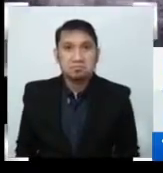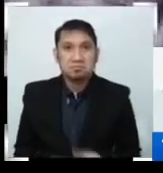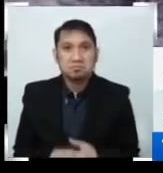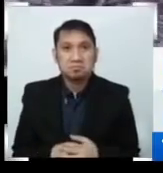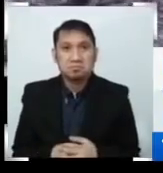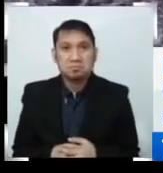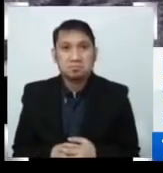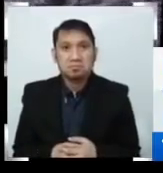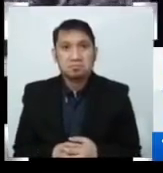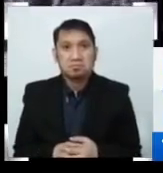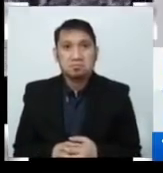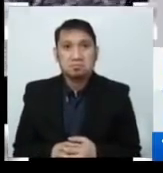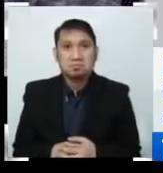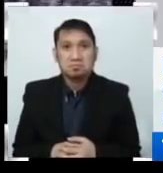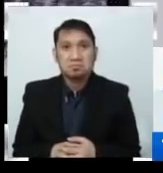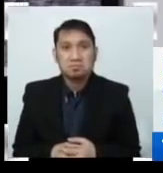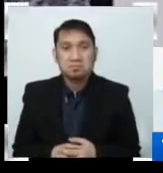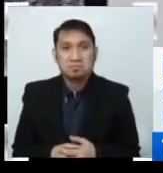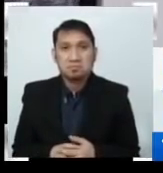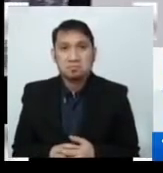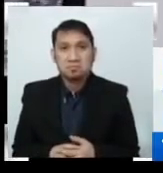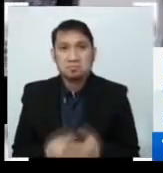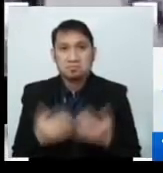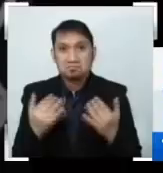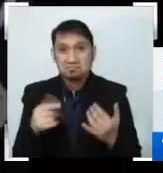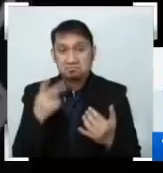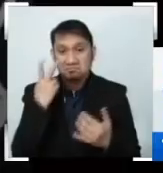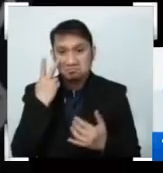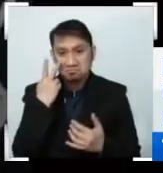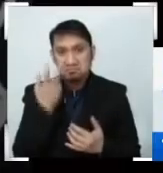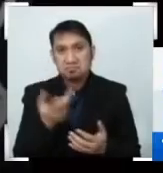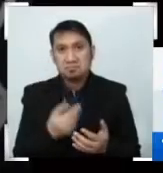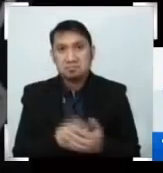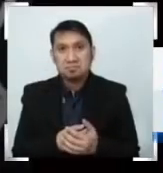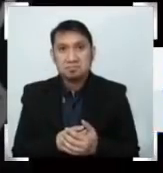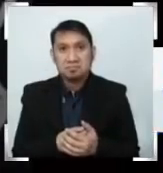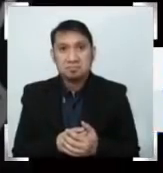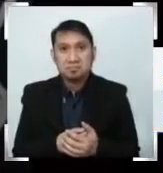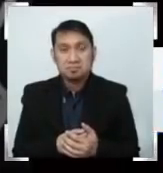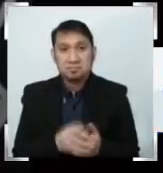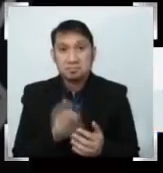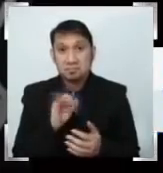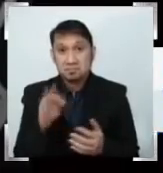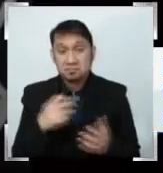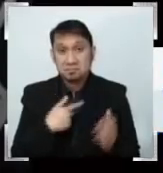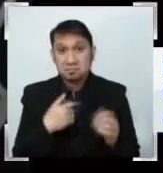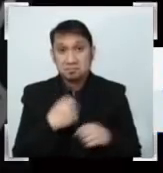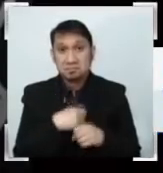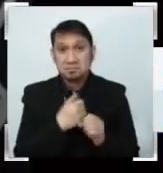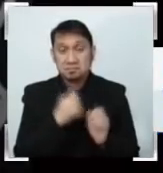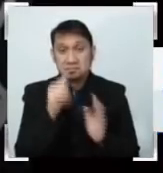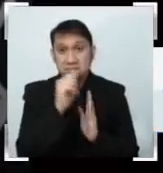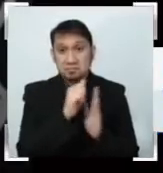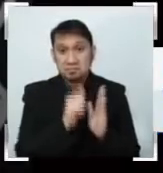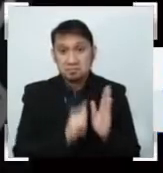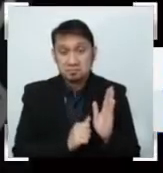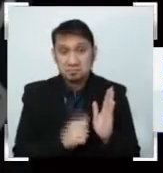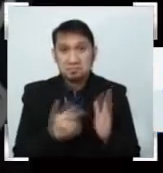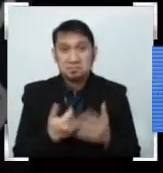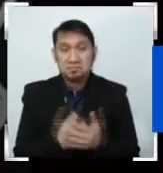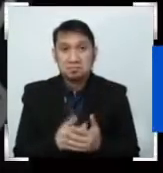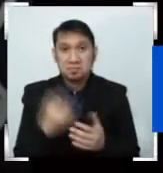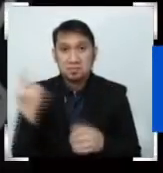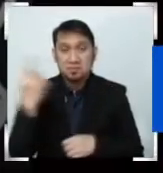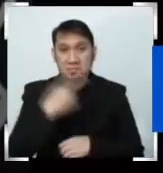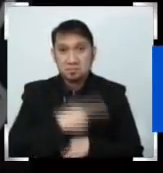Voila! Three portraits agad! Pag gagawa po ako ng art, maglalan po ako ng day para doon. Ako lang